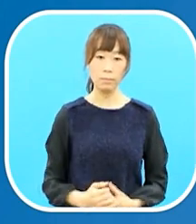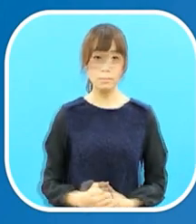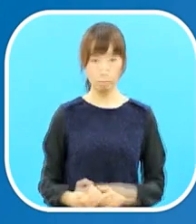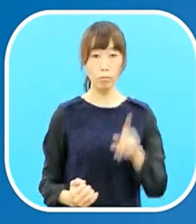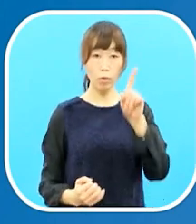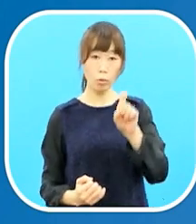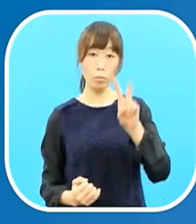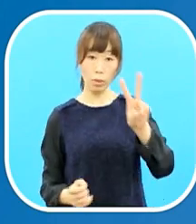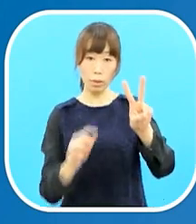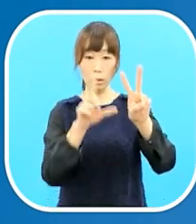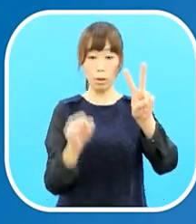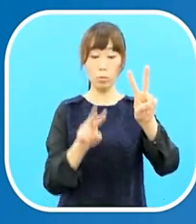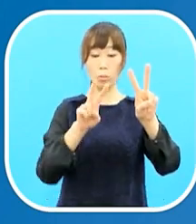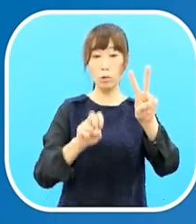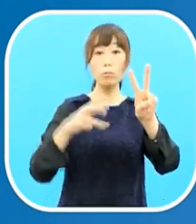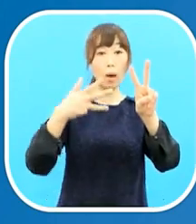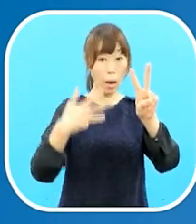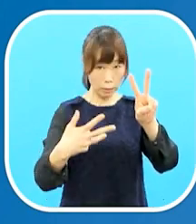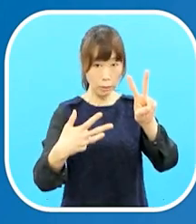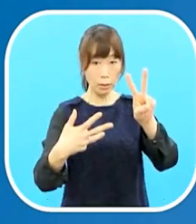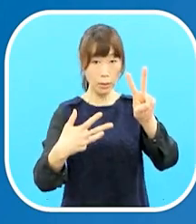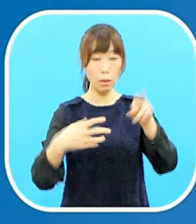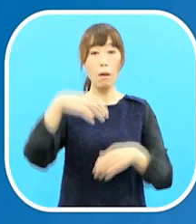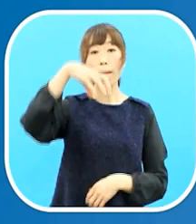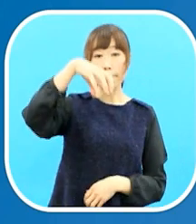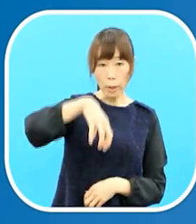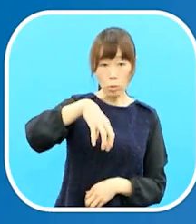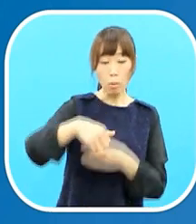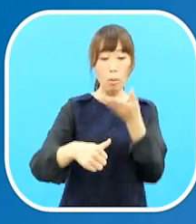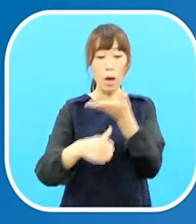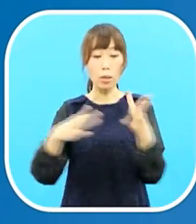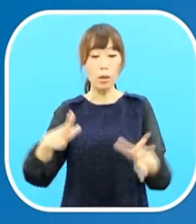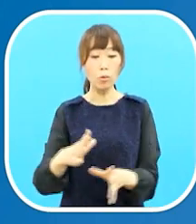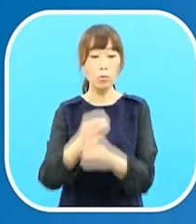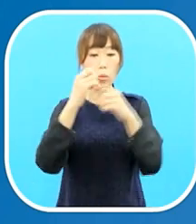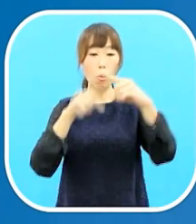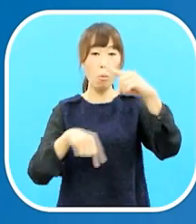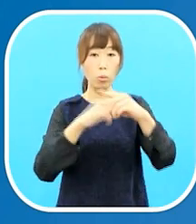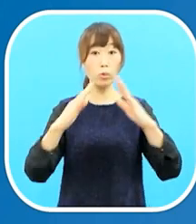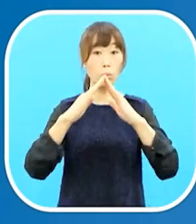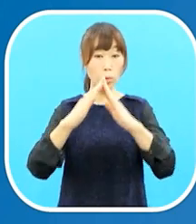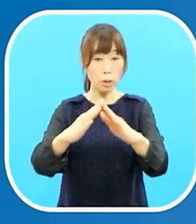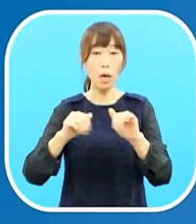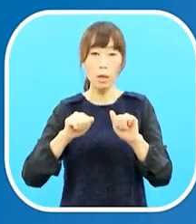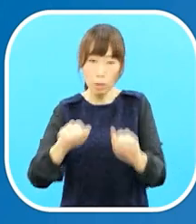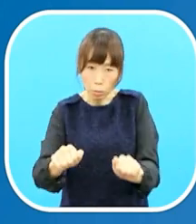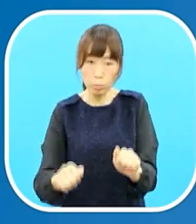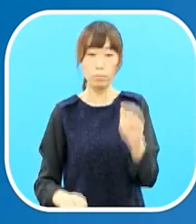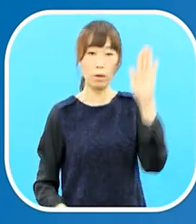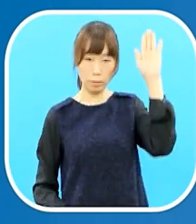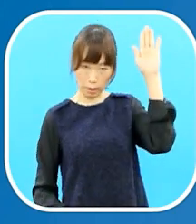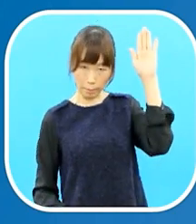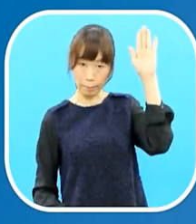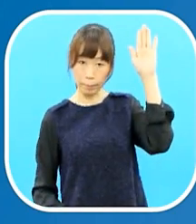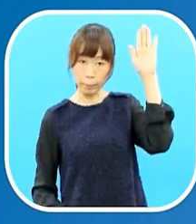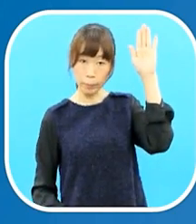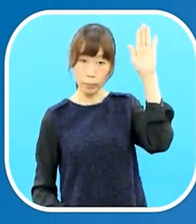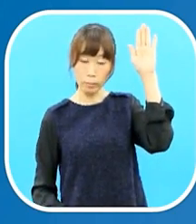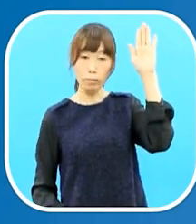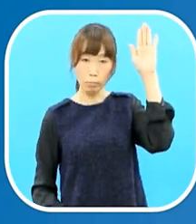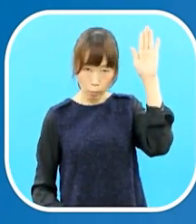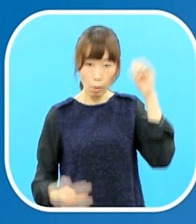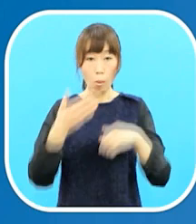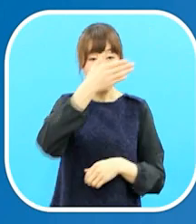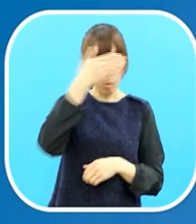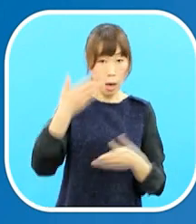12月28日月曜日、秋田地方総合庁舎で県職員の仕事ガイダンスを開催します。若